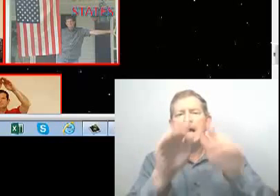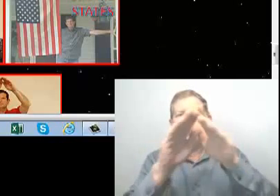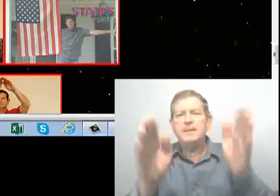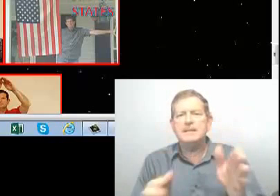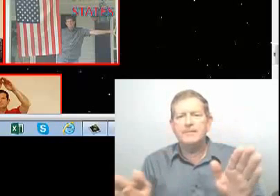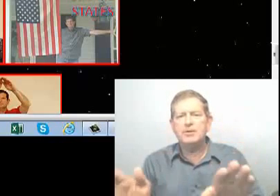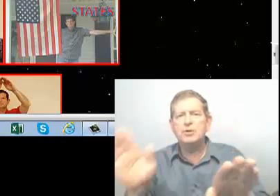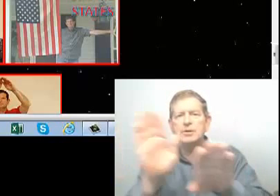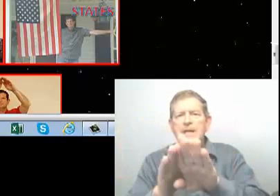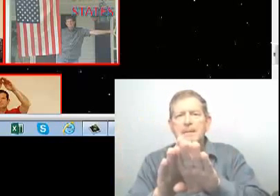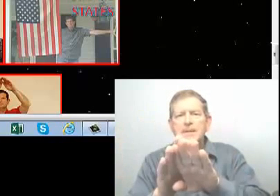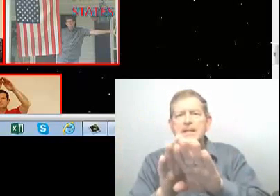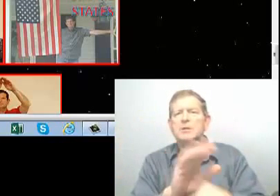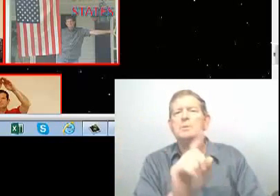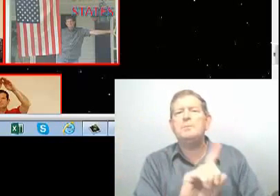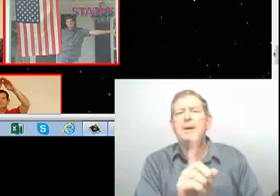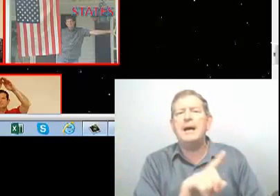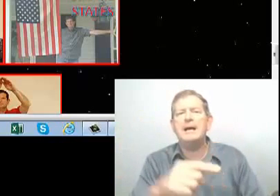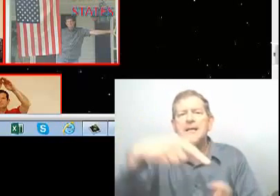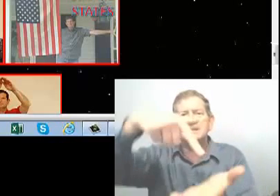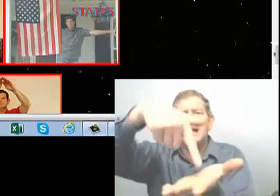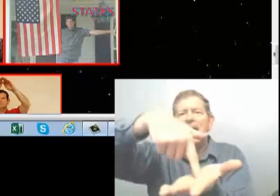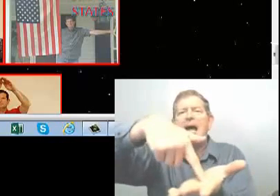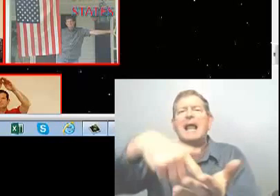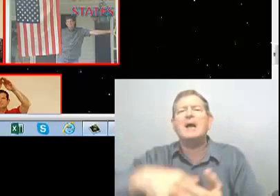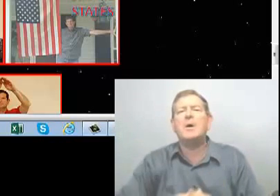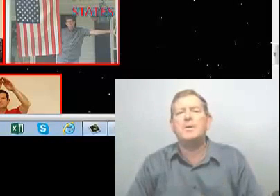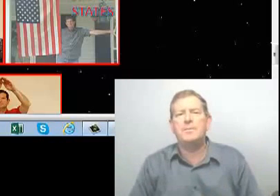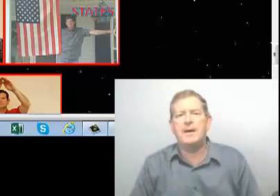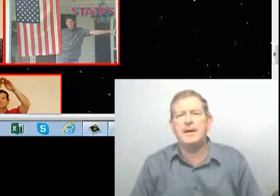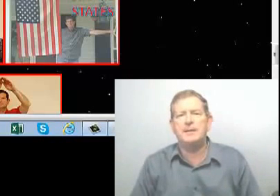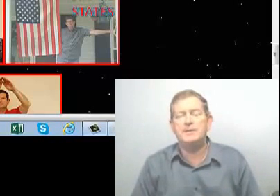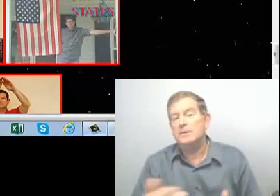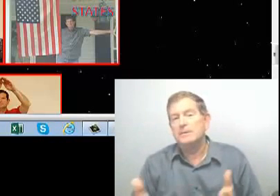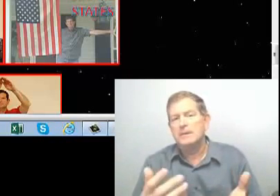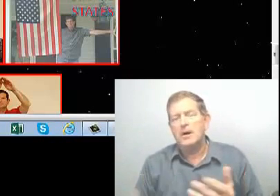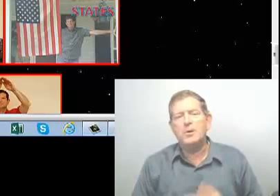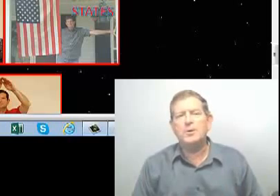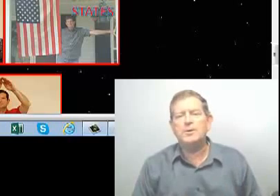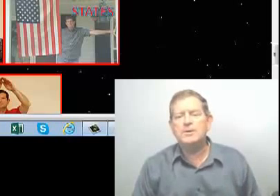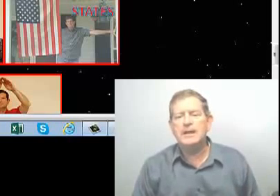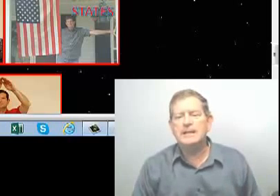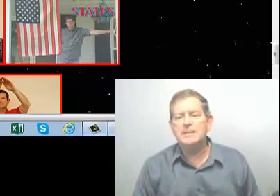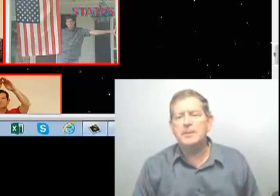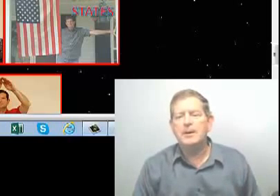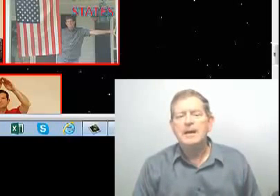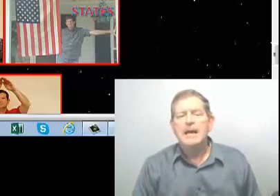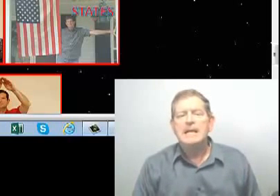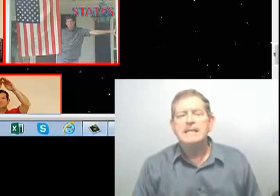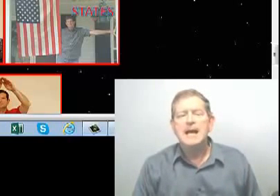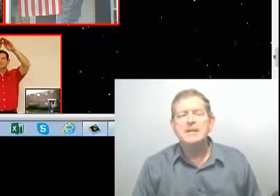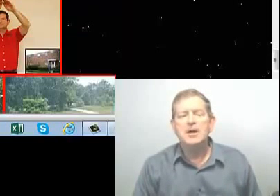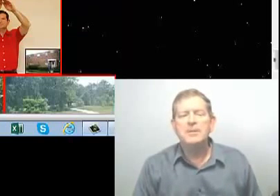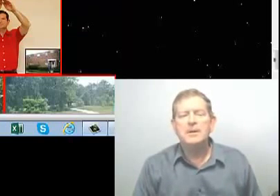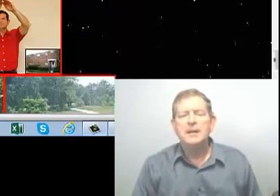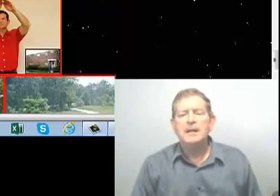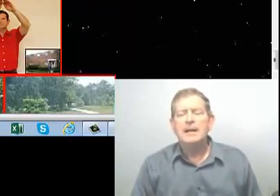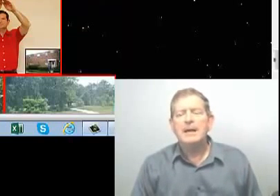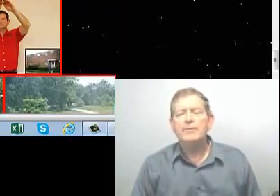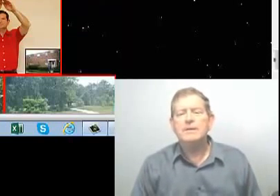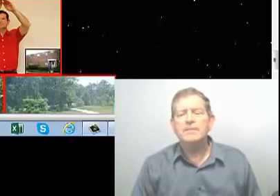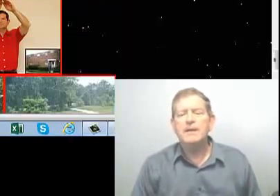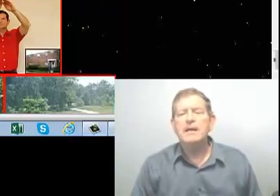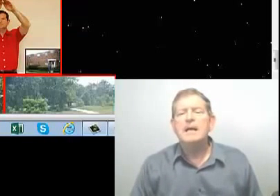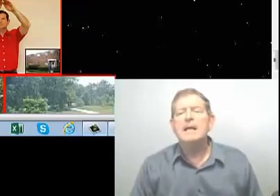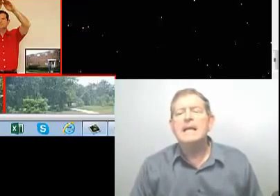ne habite. Ça fait je n'habite pas à la campagne. Encore, cela dépend. Et dernièrement,